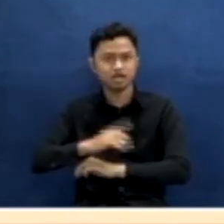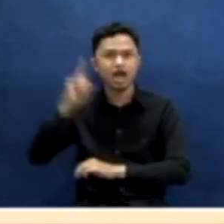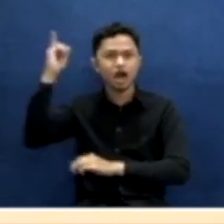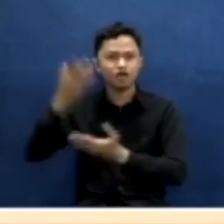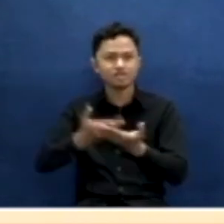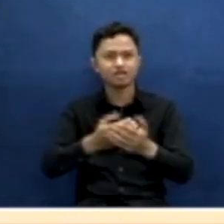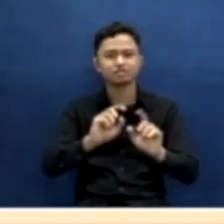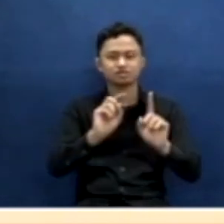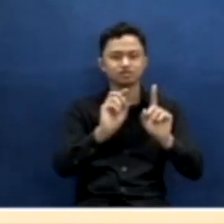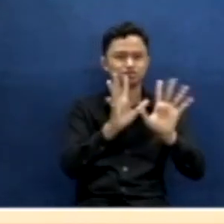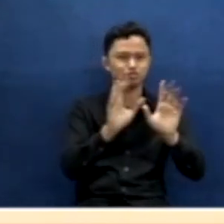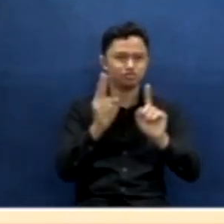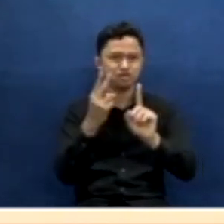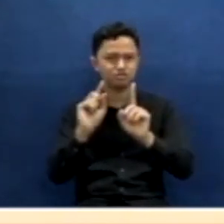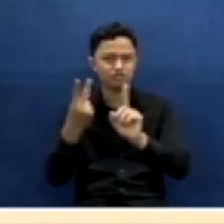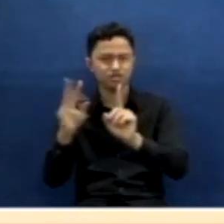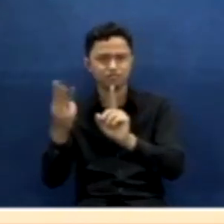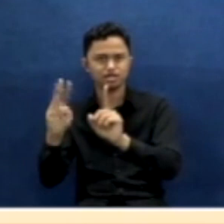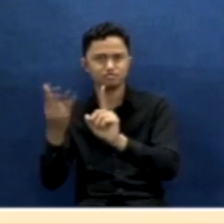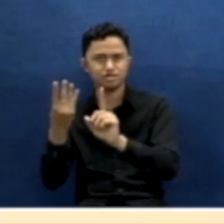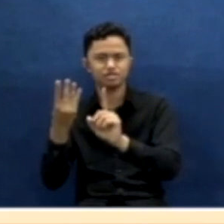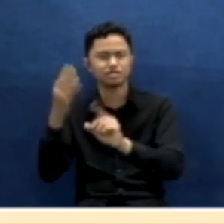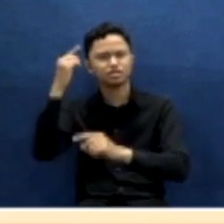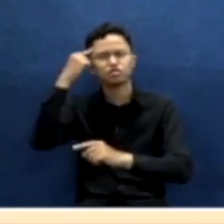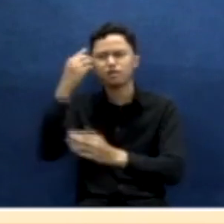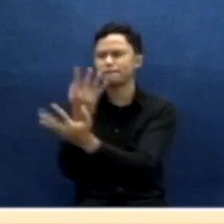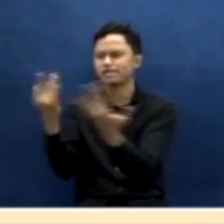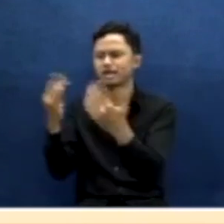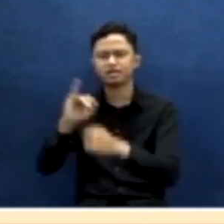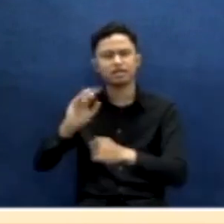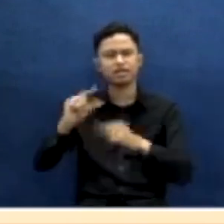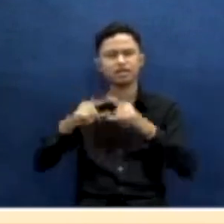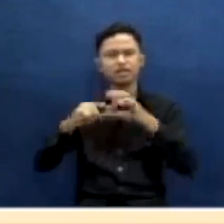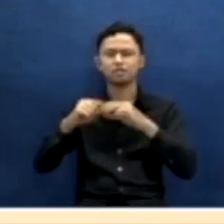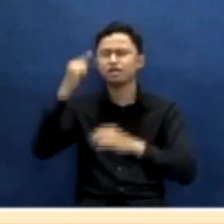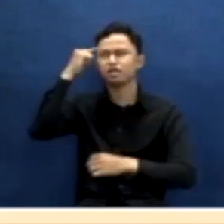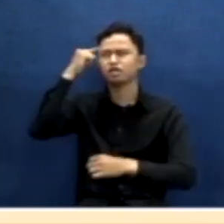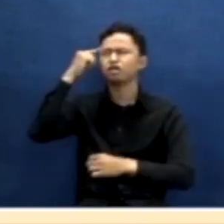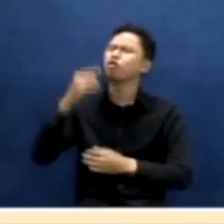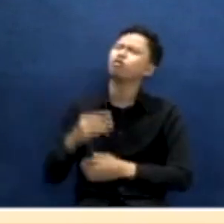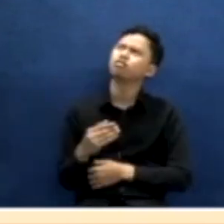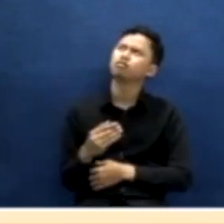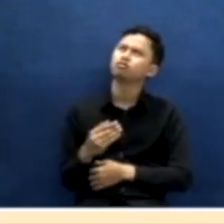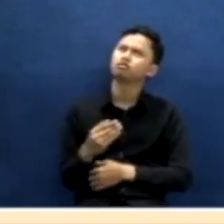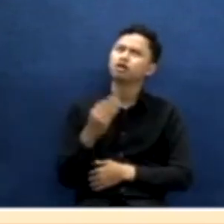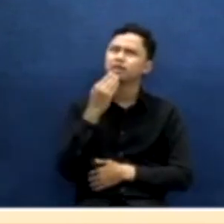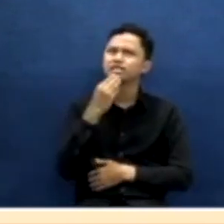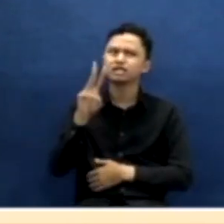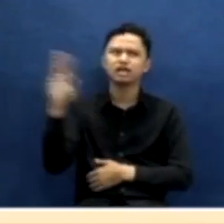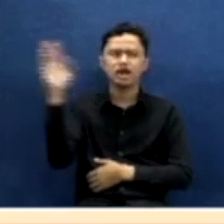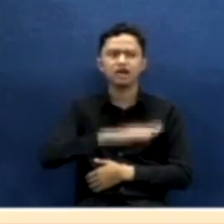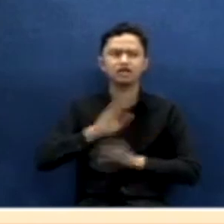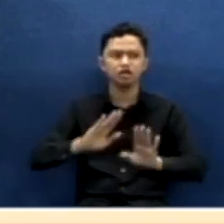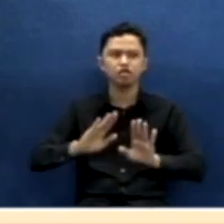11,12tidak dikabulkan.Hinggaakhirnyamerekaberpikir, rakyatIrakjatuhdalamwaktukurangdari3 hari,pemimpinitukemudian